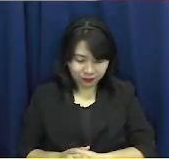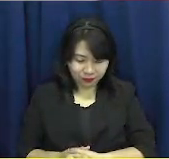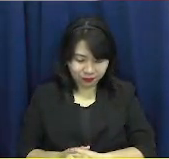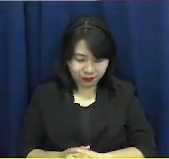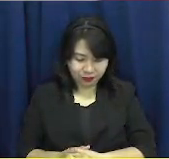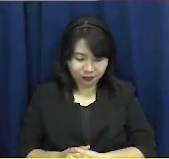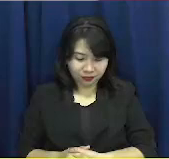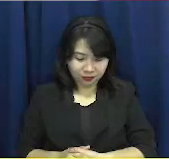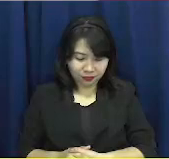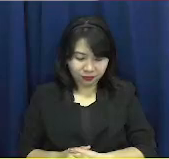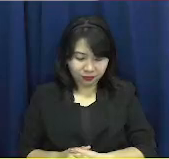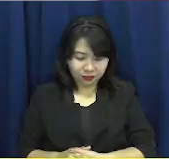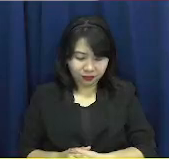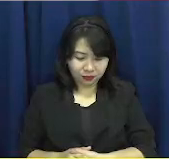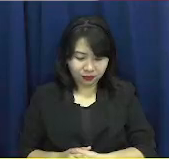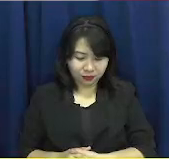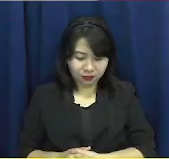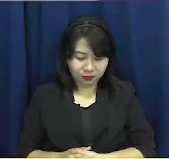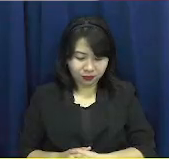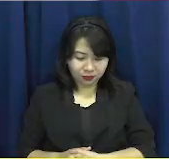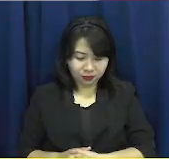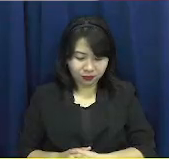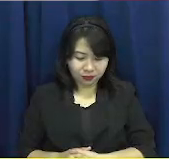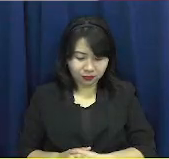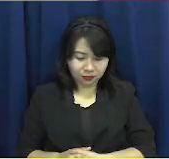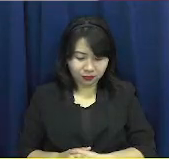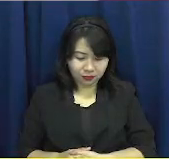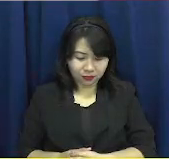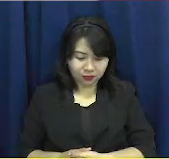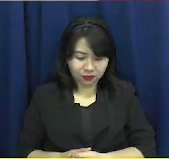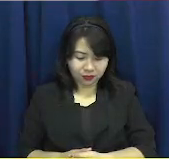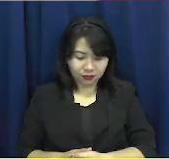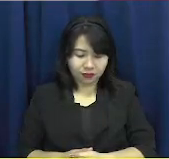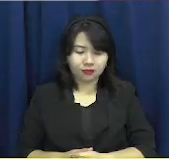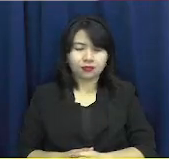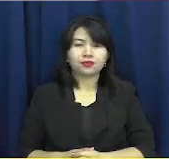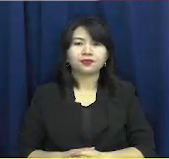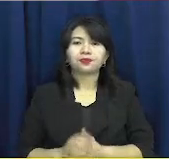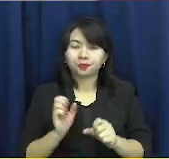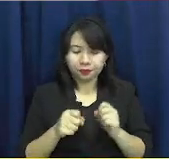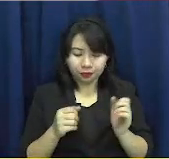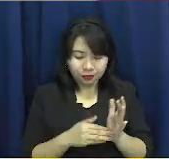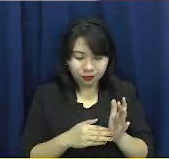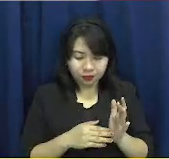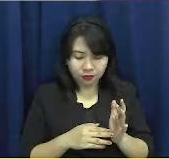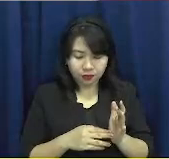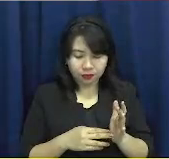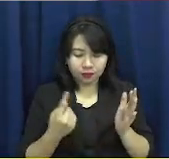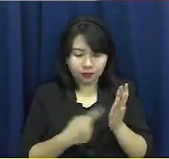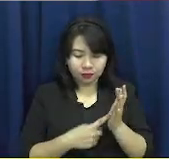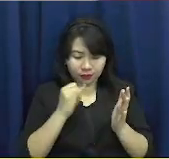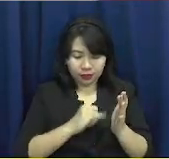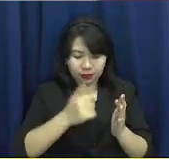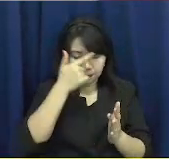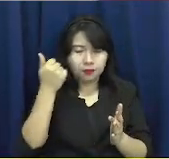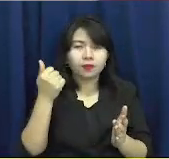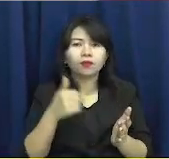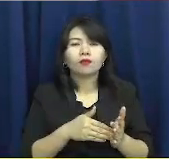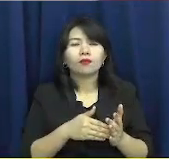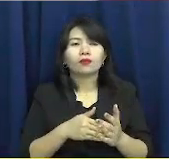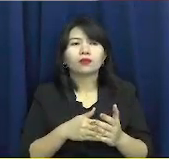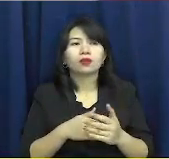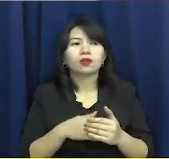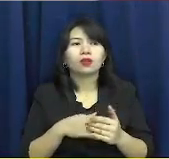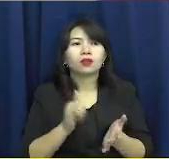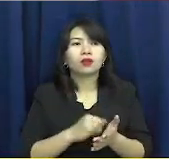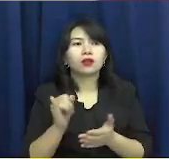Kaya yan yung sinasabi ko, mga kapatid. Yan yung ilagay natin sa isipan natin. Kaya yan yung sinasabi ko, it is because of the reason, mga kapatid,